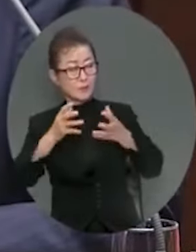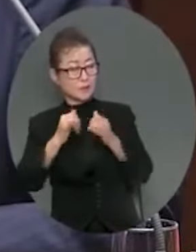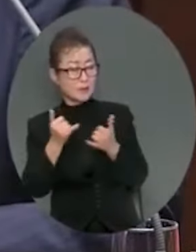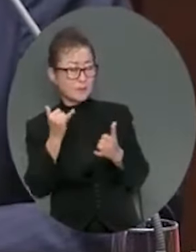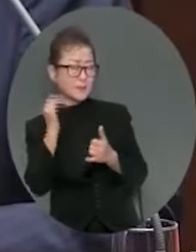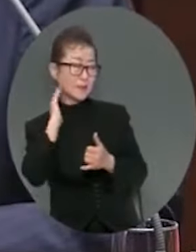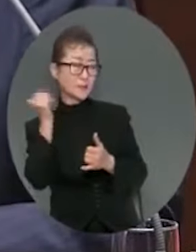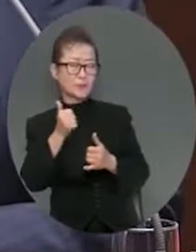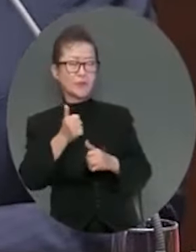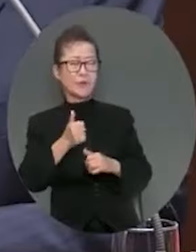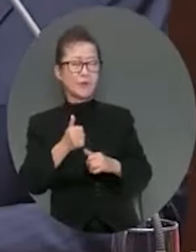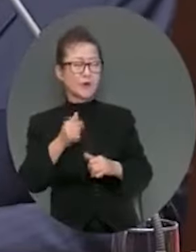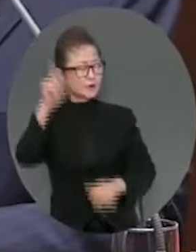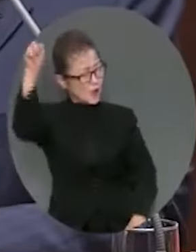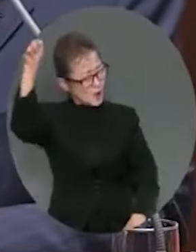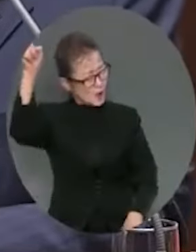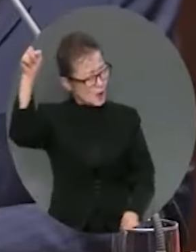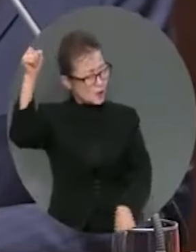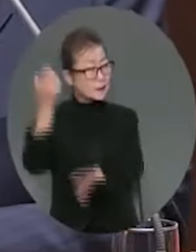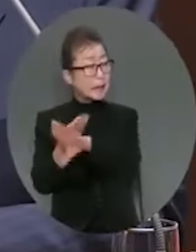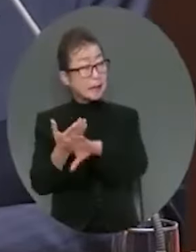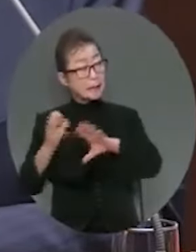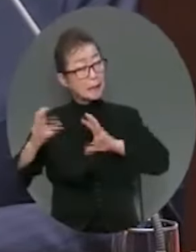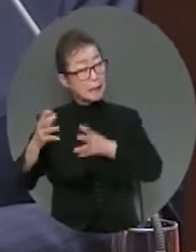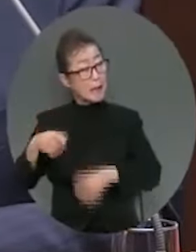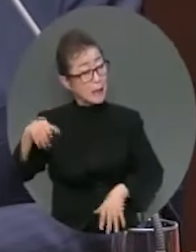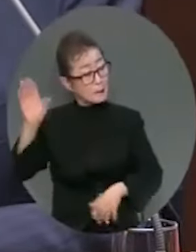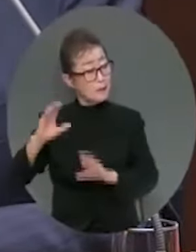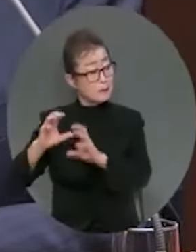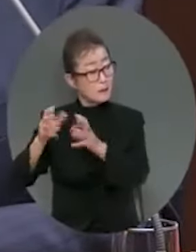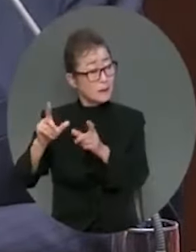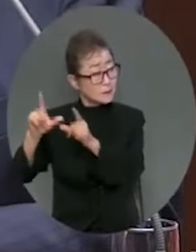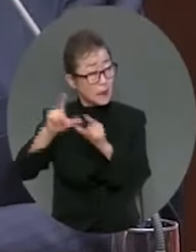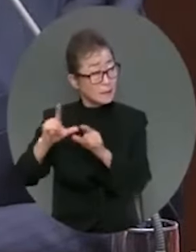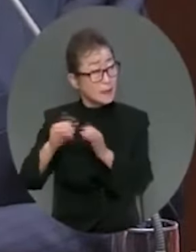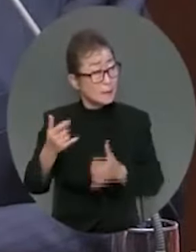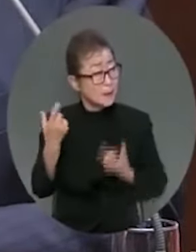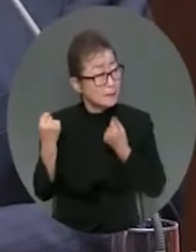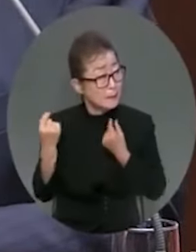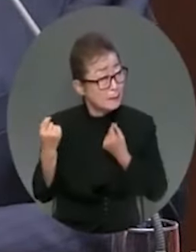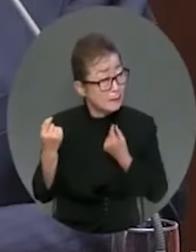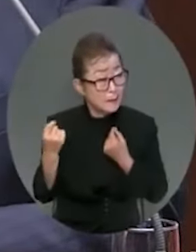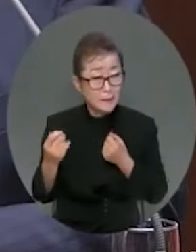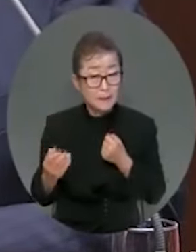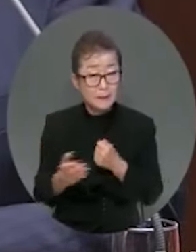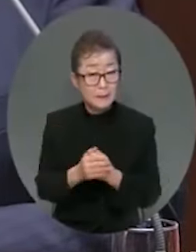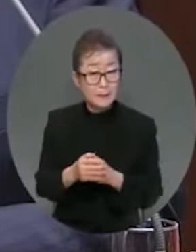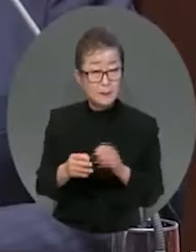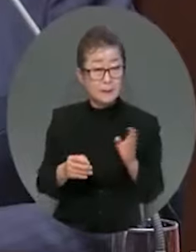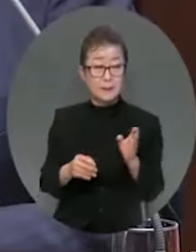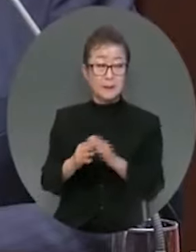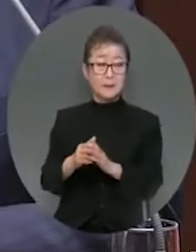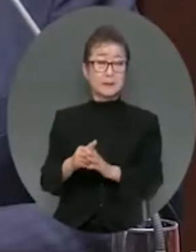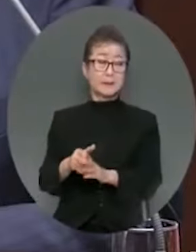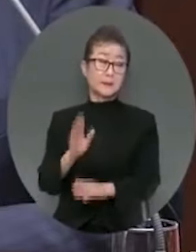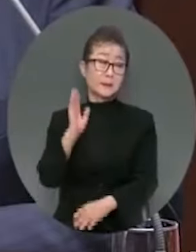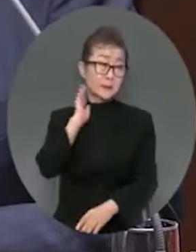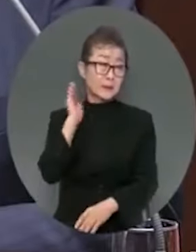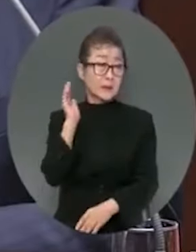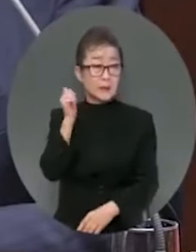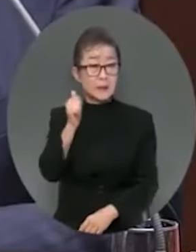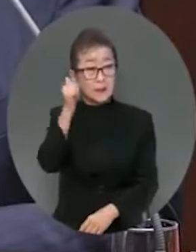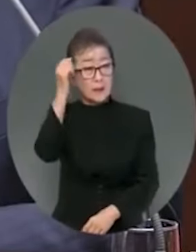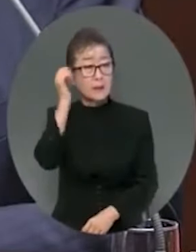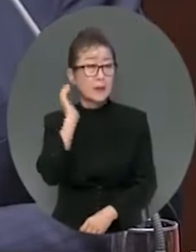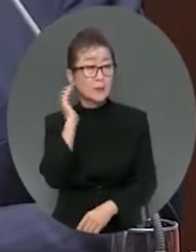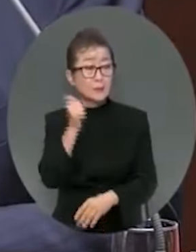산 거예요. 같은 우리 국민이 달나라 국민도 아니고 윤석열 대통령도 달나라 대통령이 아니라고 하면 정신